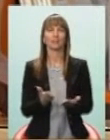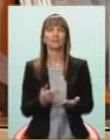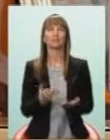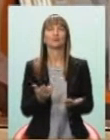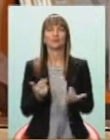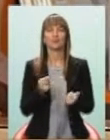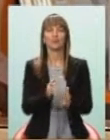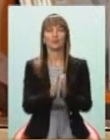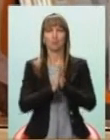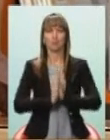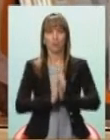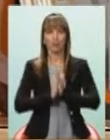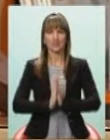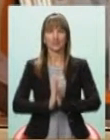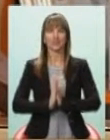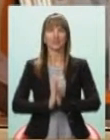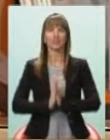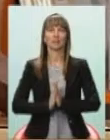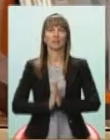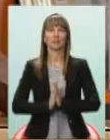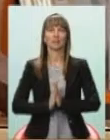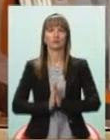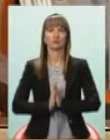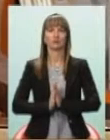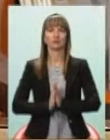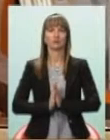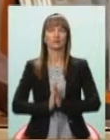у мене попросила...